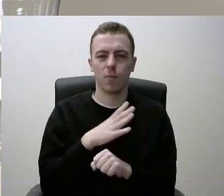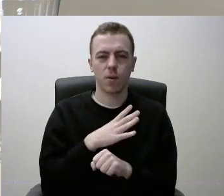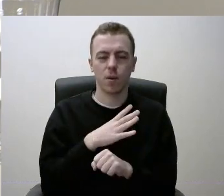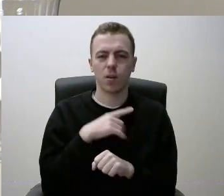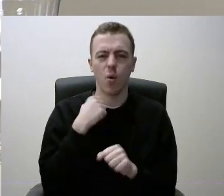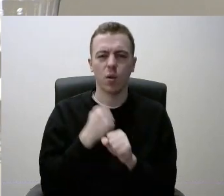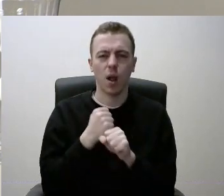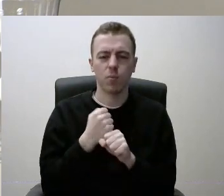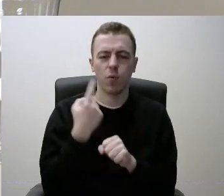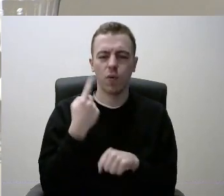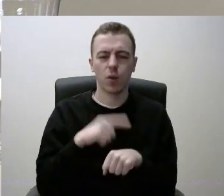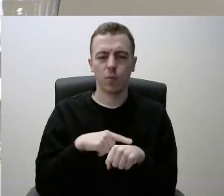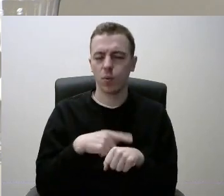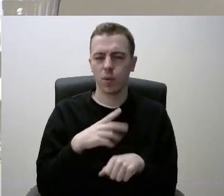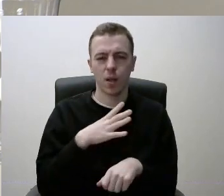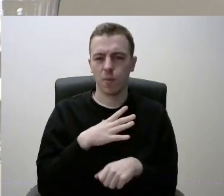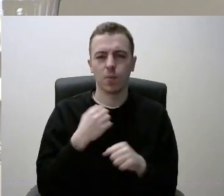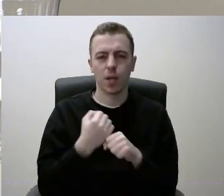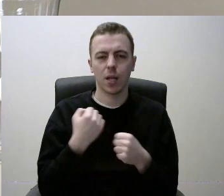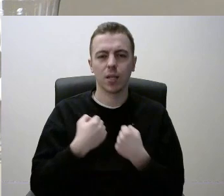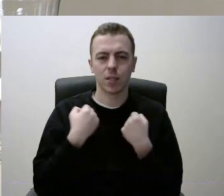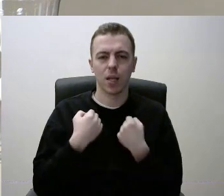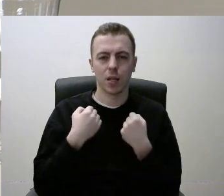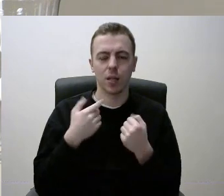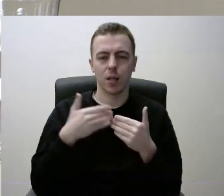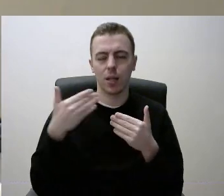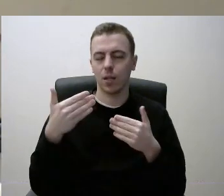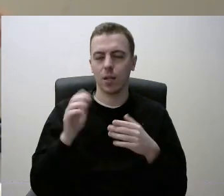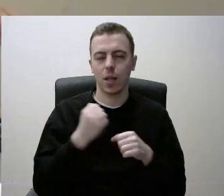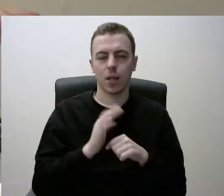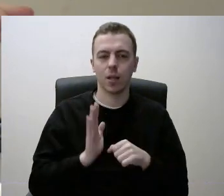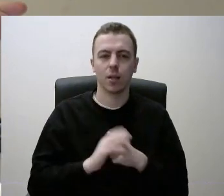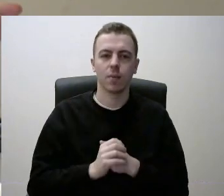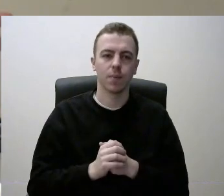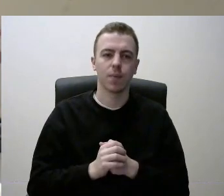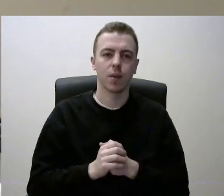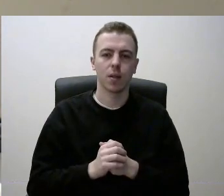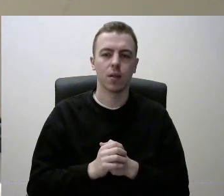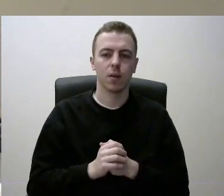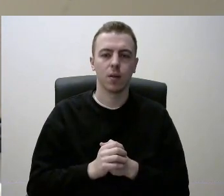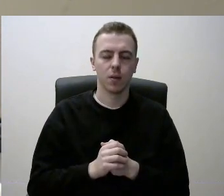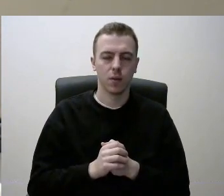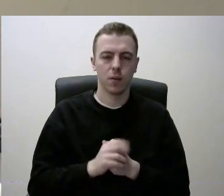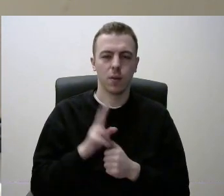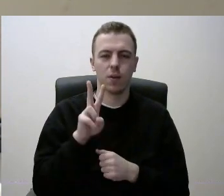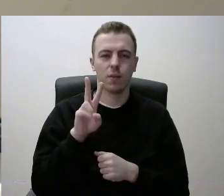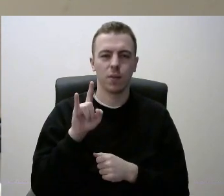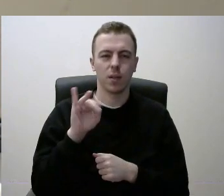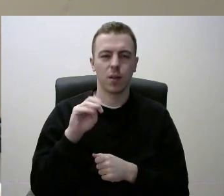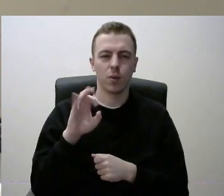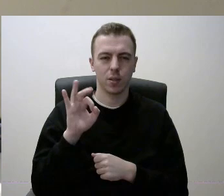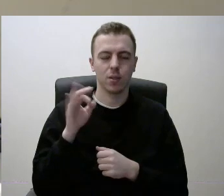vienu metu yra neįmanoma ir reikėtų stengtis to ateity išvengti. Vytautas Grubliauskas, socialdemokratų